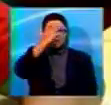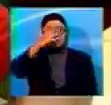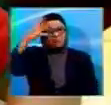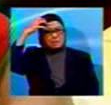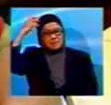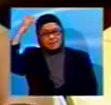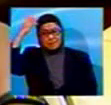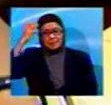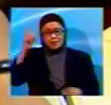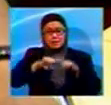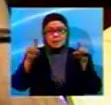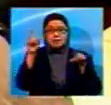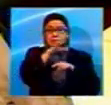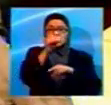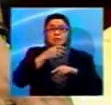dan